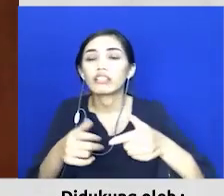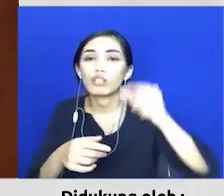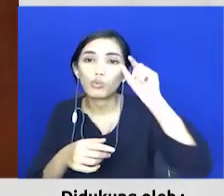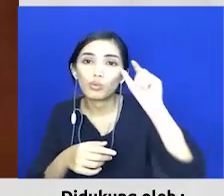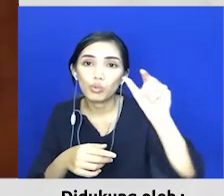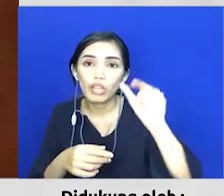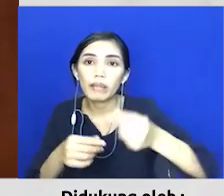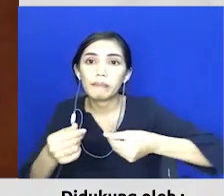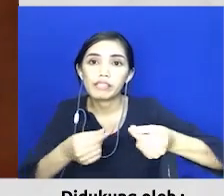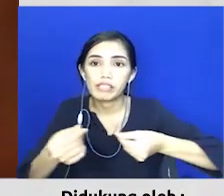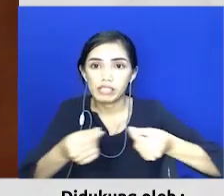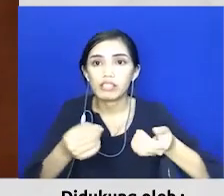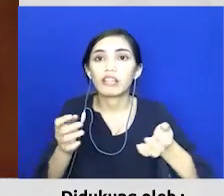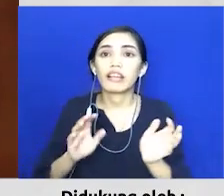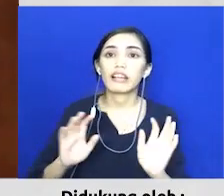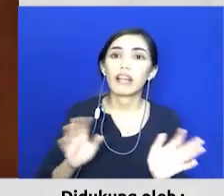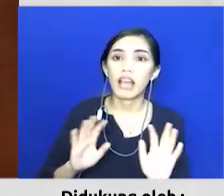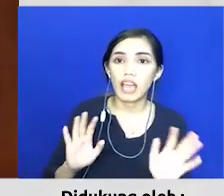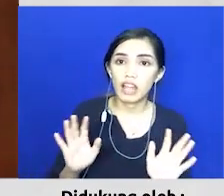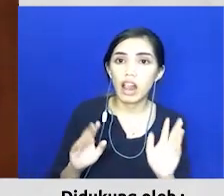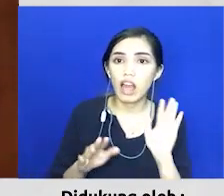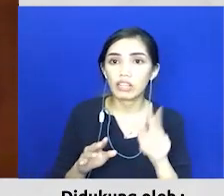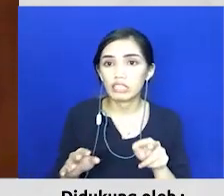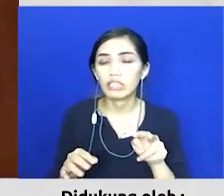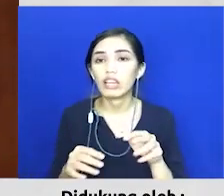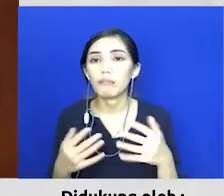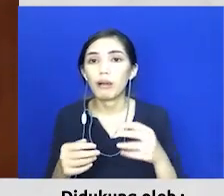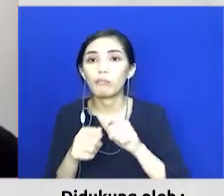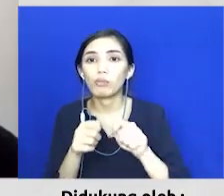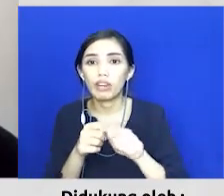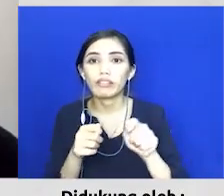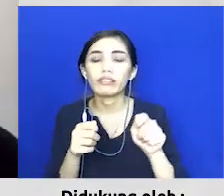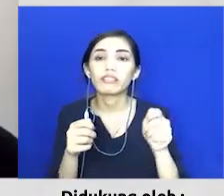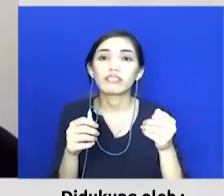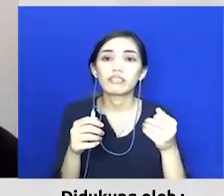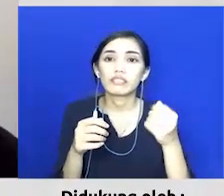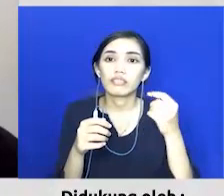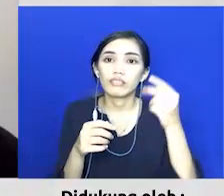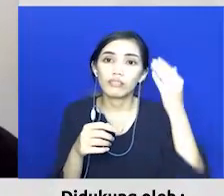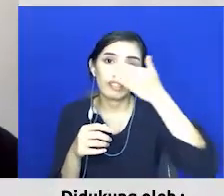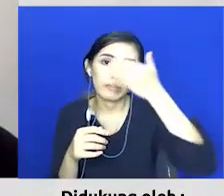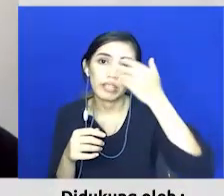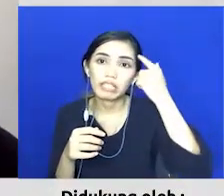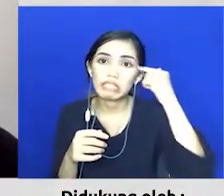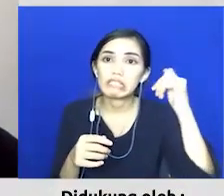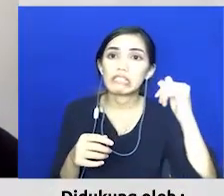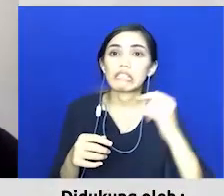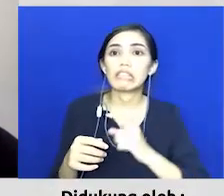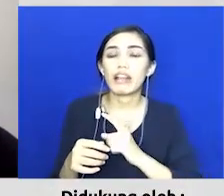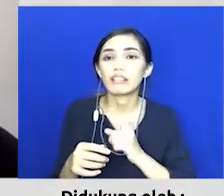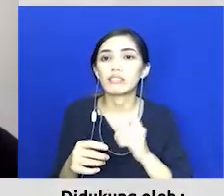ya, tidak ada yang nonton. Satu kali putar tutup. Tapi